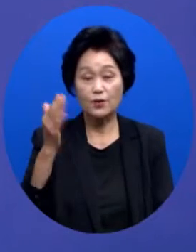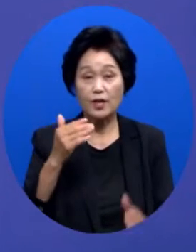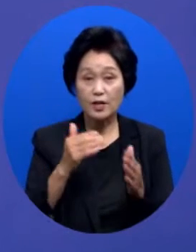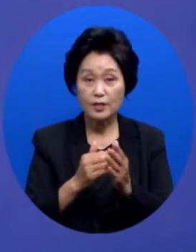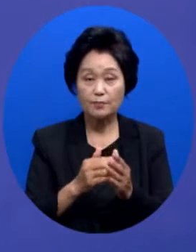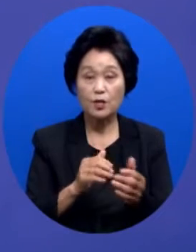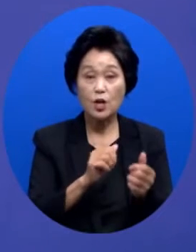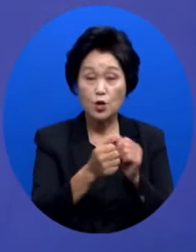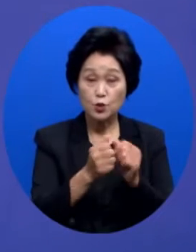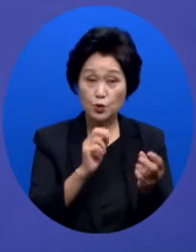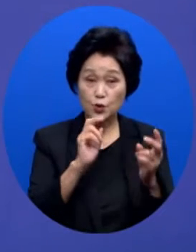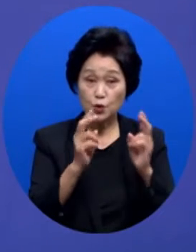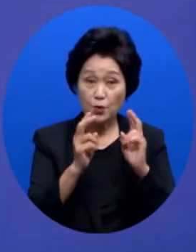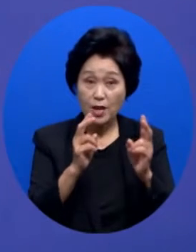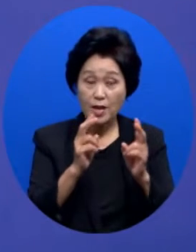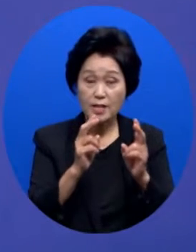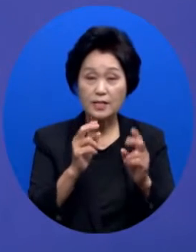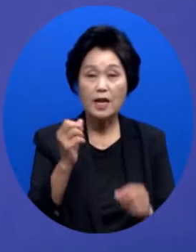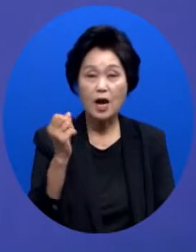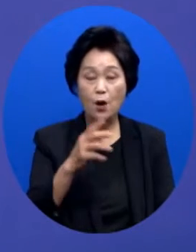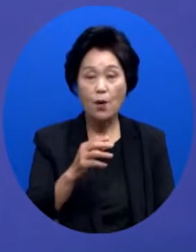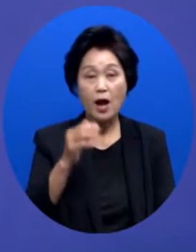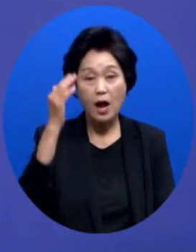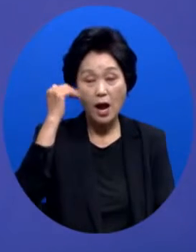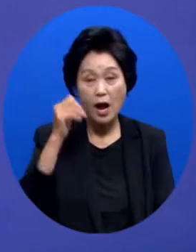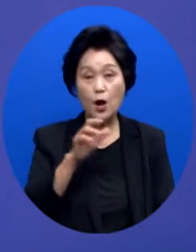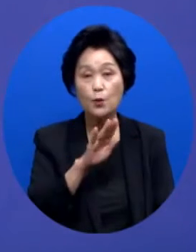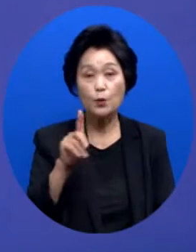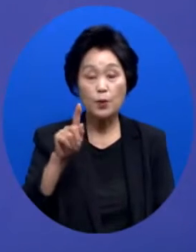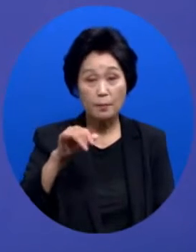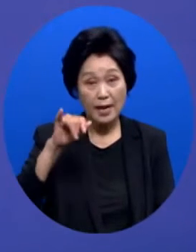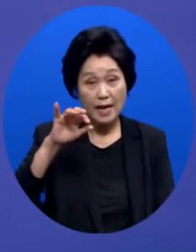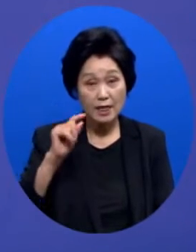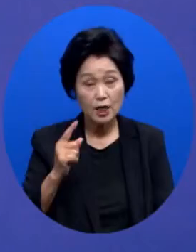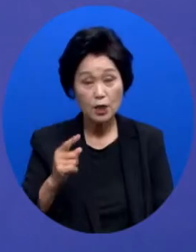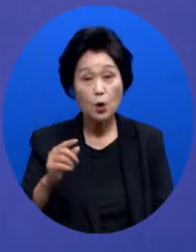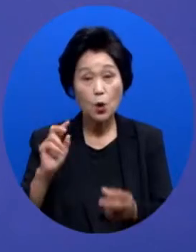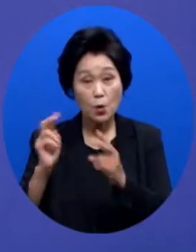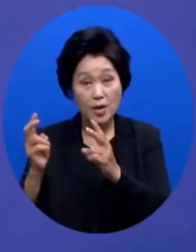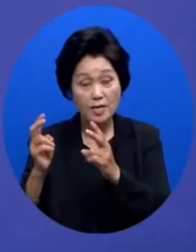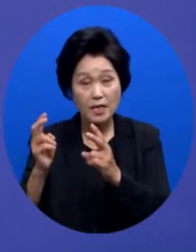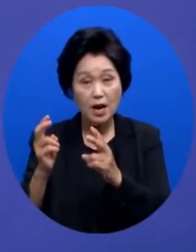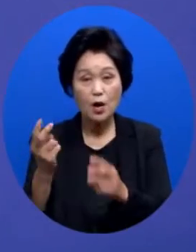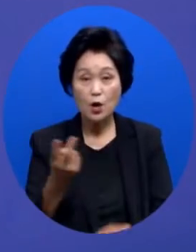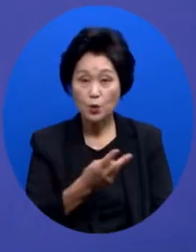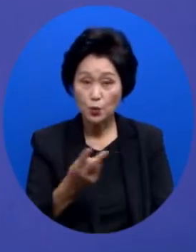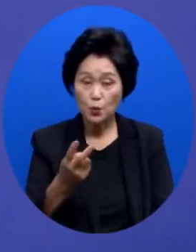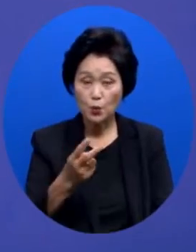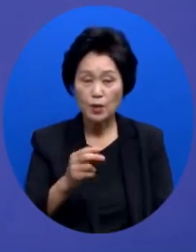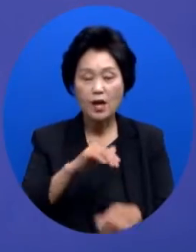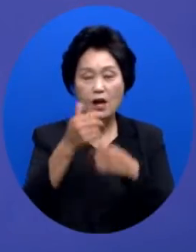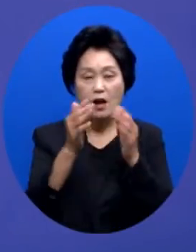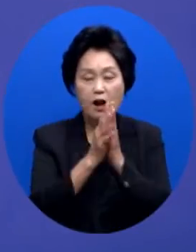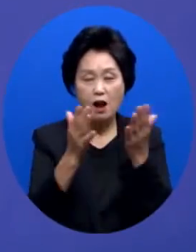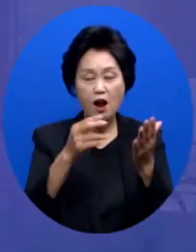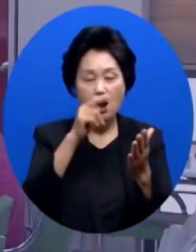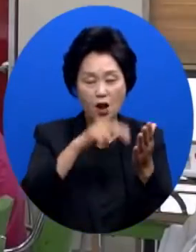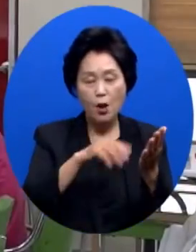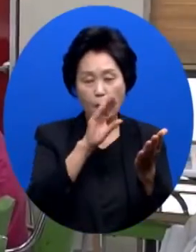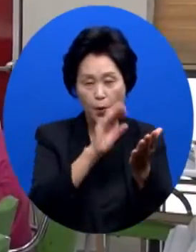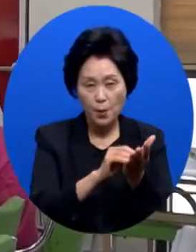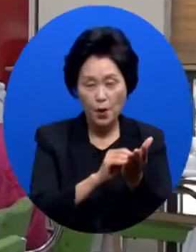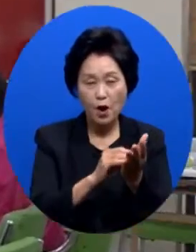주식회사 뷰티 화장품 과 한국 바이오 헬 수로 이루어진 제 2 주 의 그룹이 4차 성경통독 수량을 열었습니다